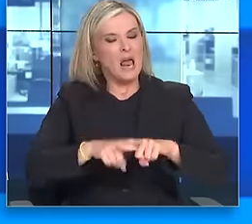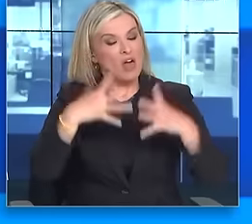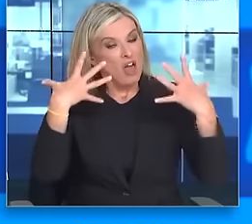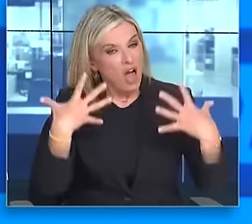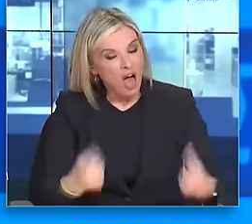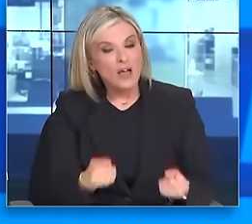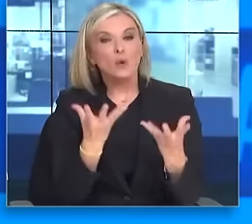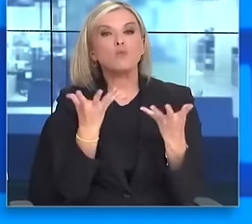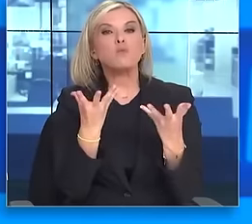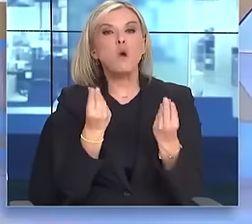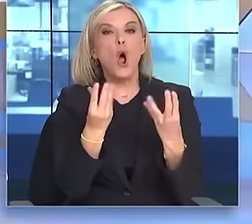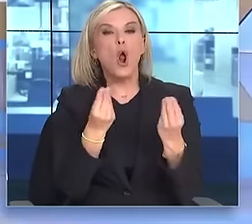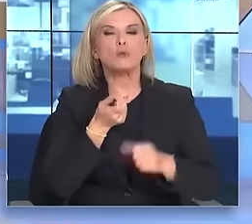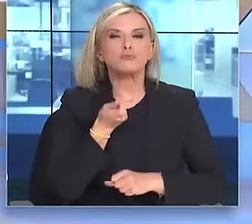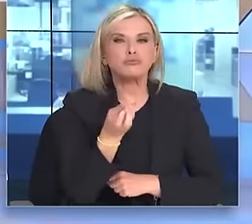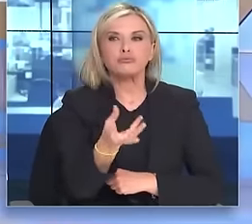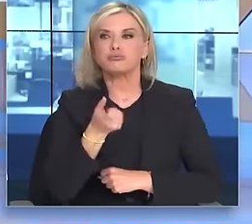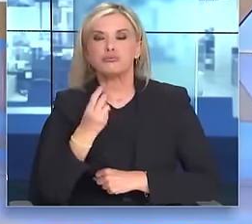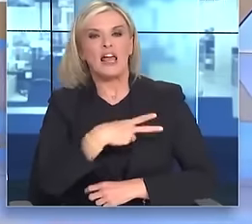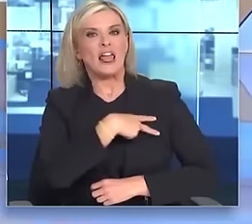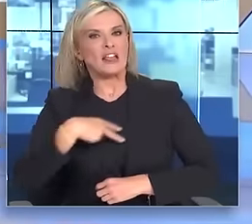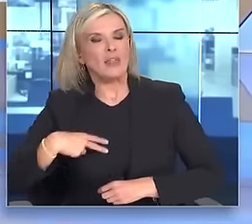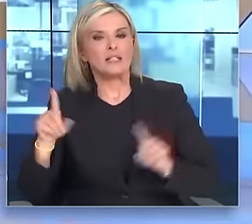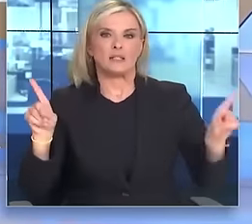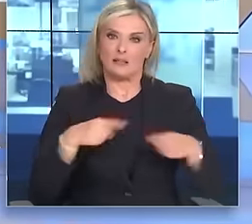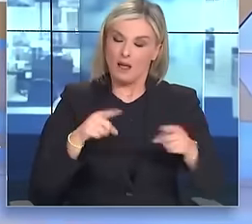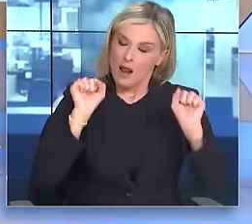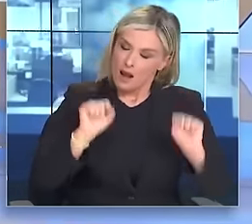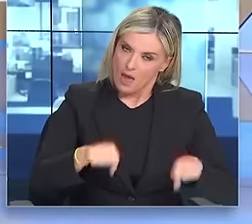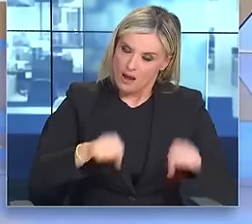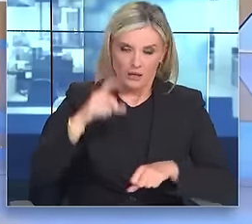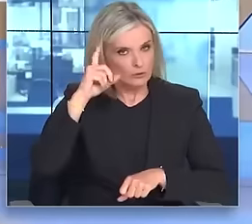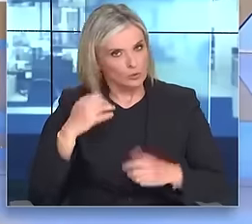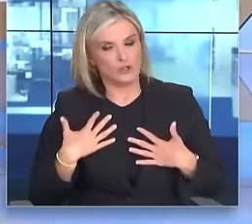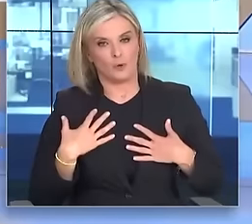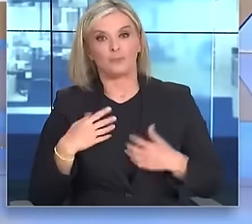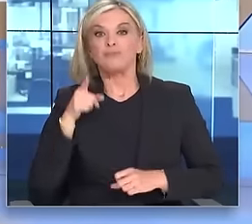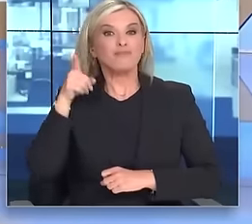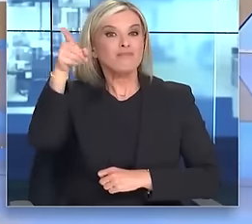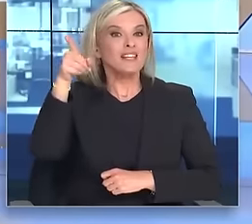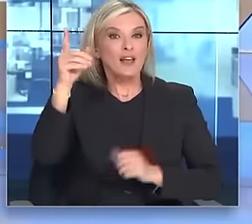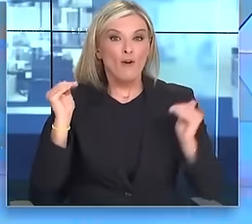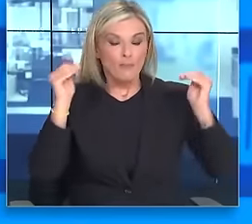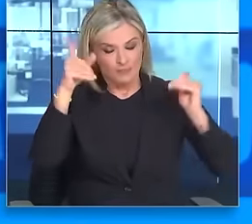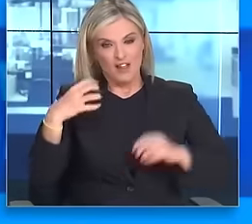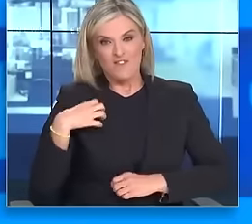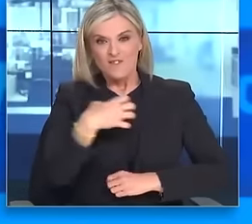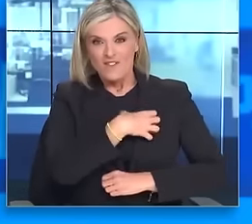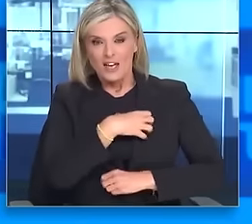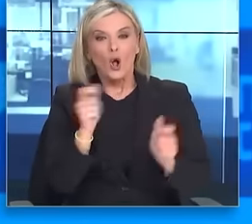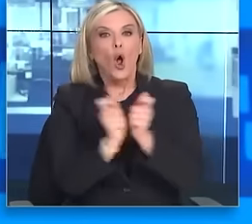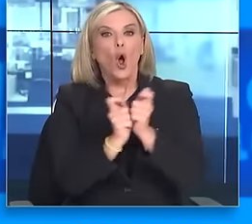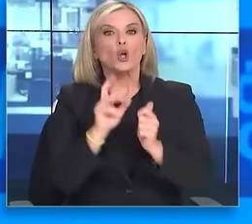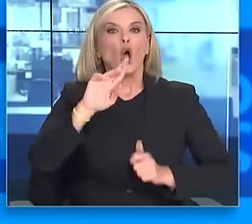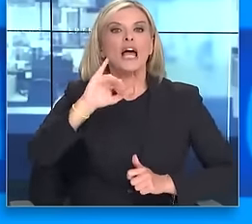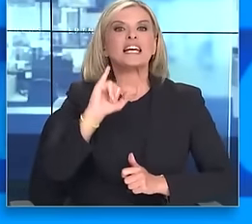γιατί πρέπει να καλύψει ανάγκες ορεινότητας, νησιωτικότητας. Και πρέπει να σας πω ότι στα Ριζώματα που πήγα, η αναλογία δασκάλων